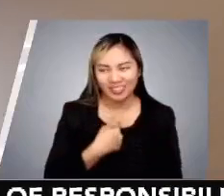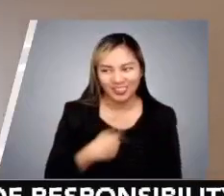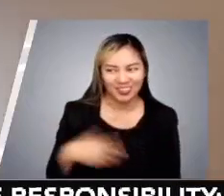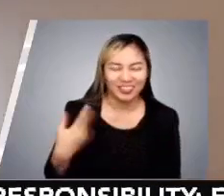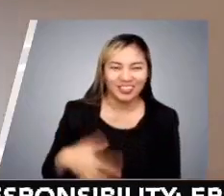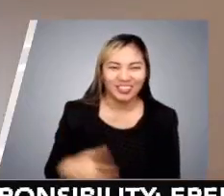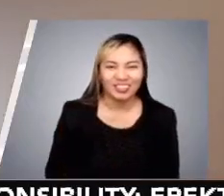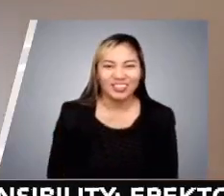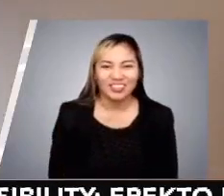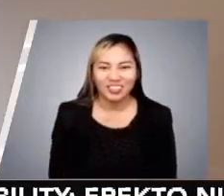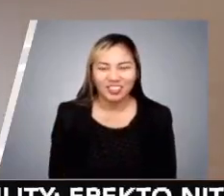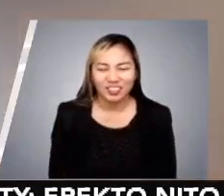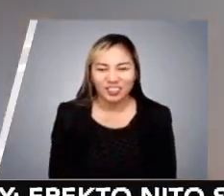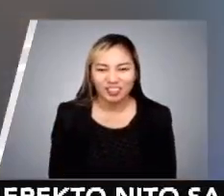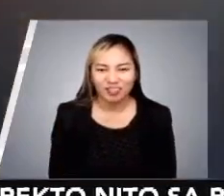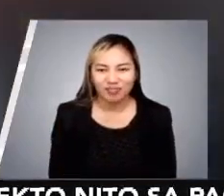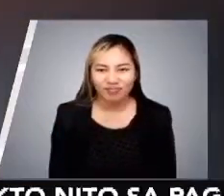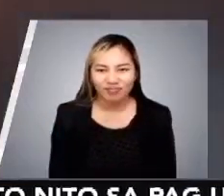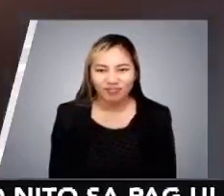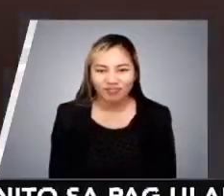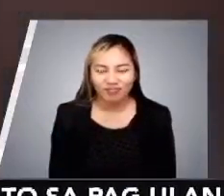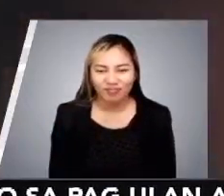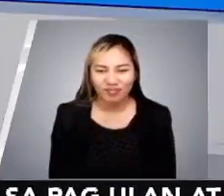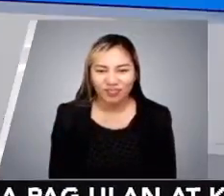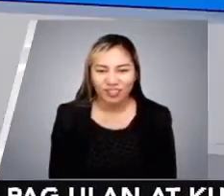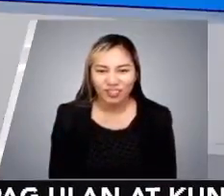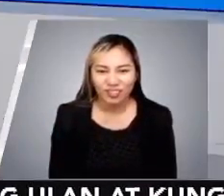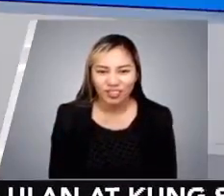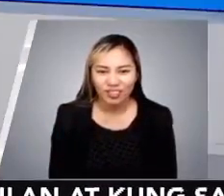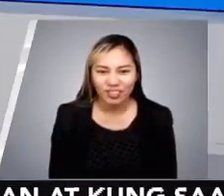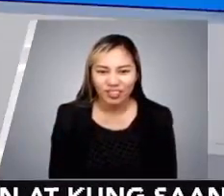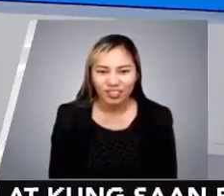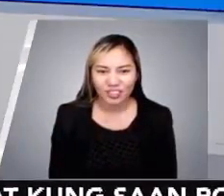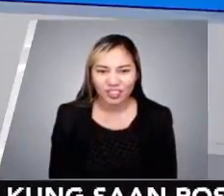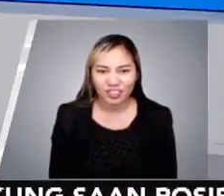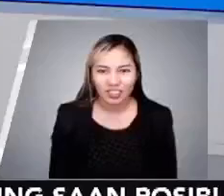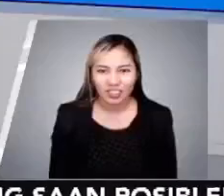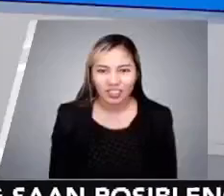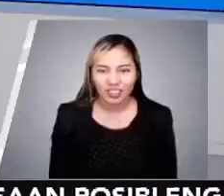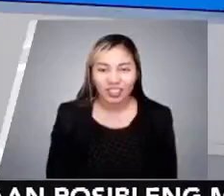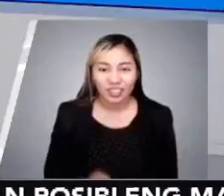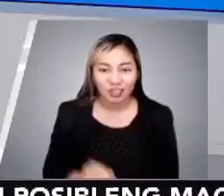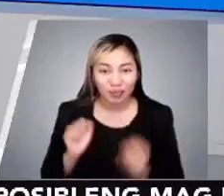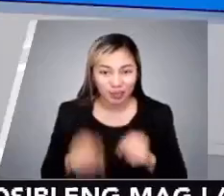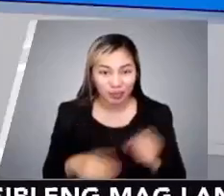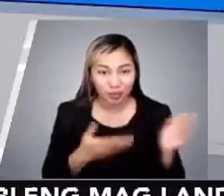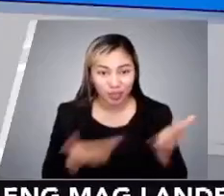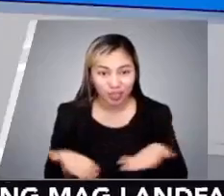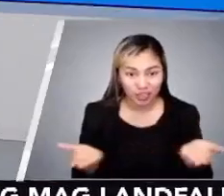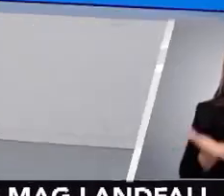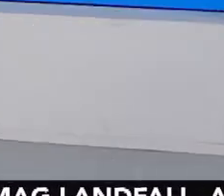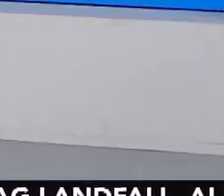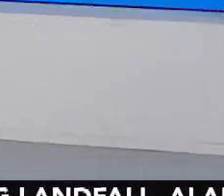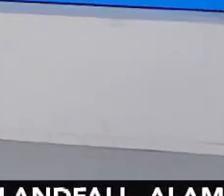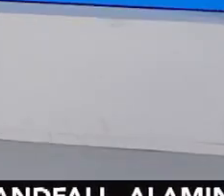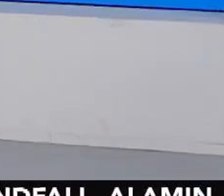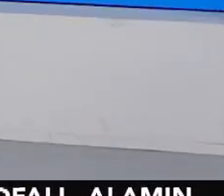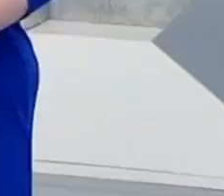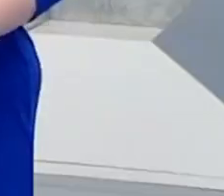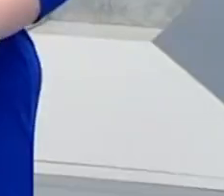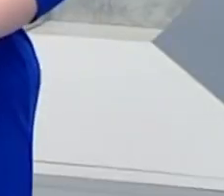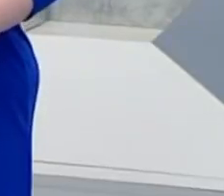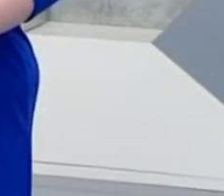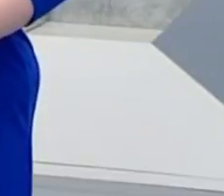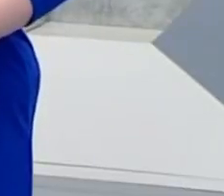yan. Ayaw mapaiwan. Oo. No, pwede ko lang isama dito. Sasama. Bakit hindi? Why not, pare? Oo nga, subukan